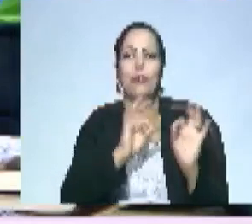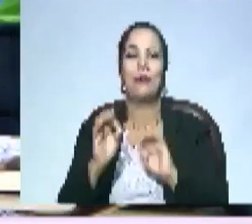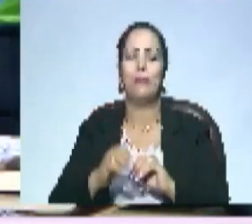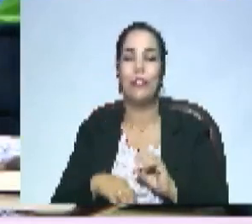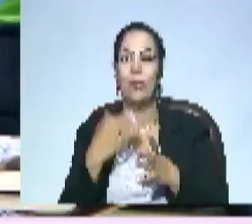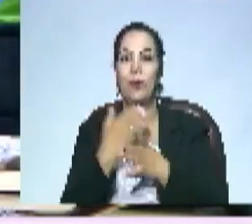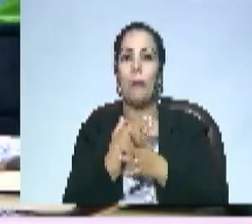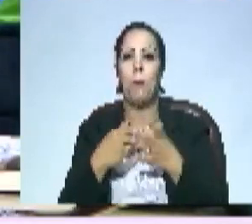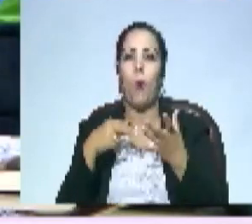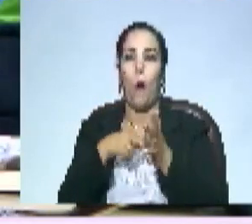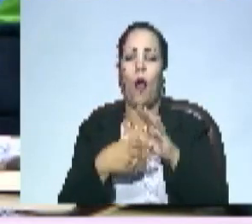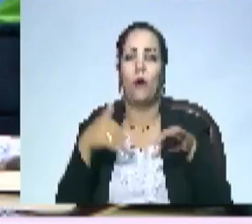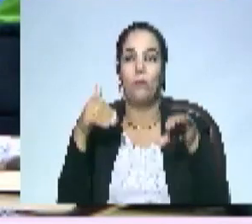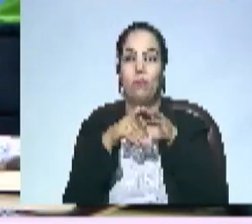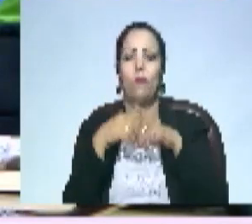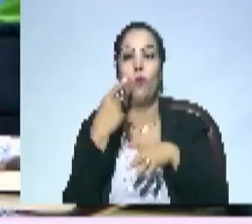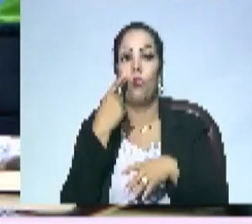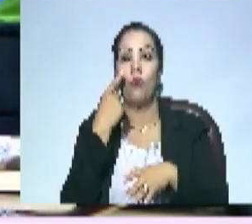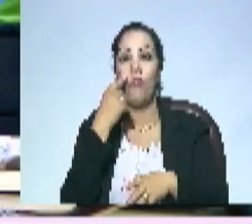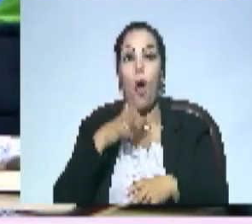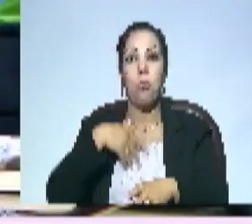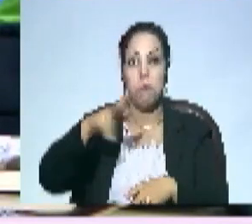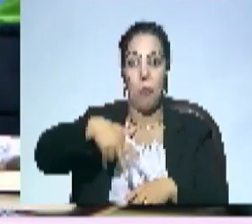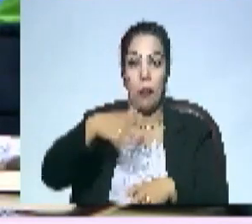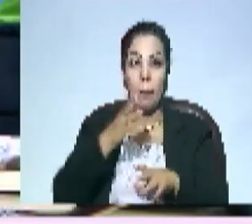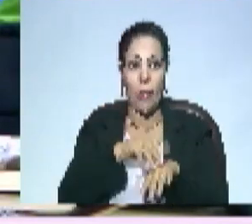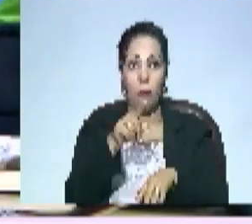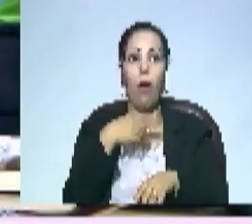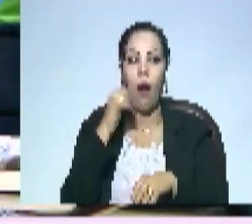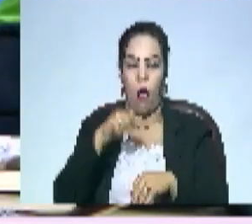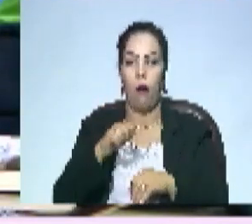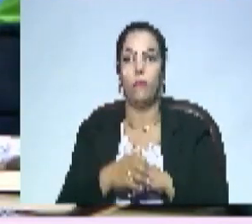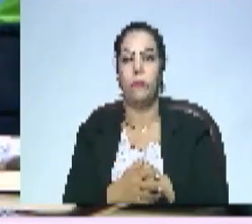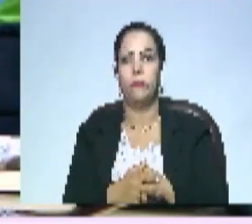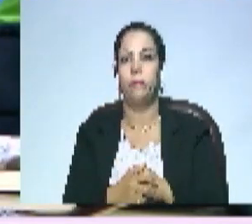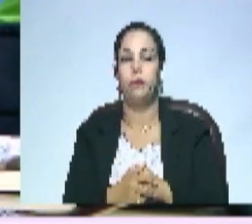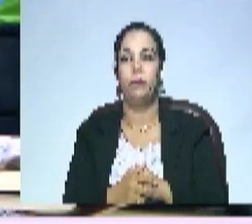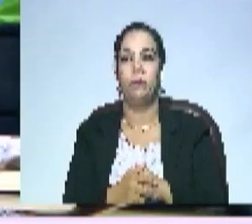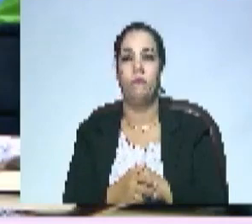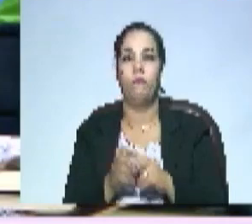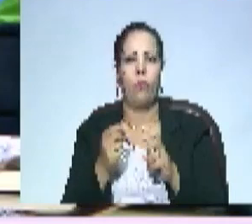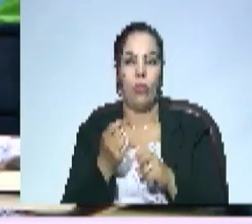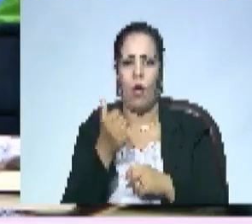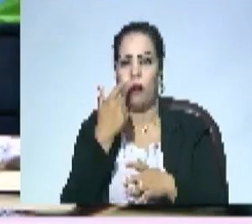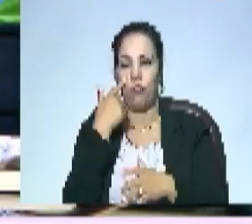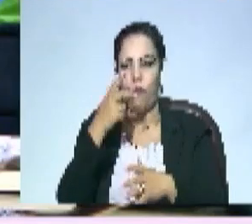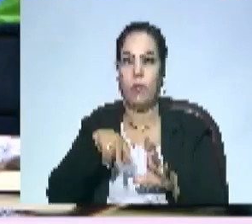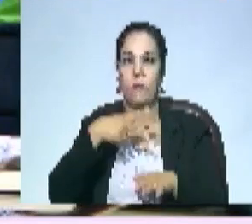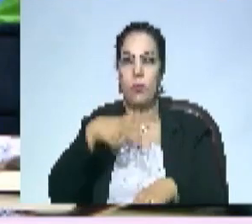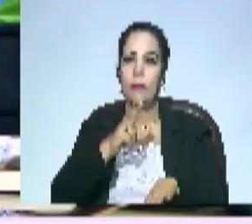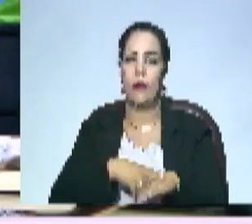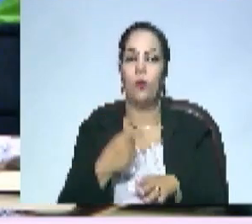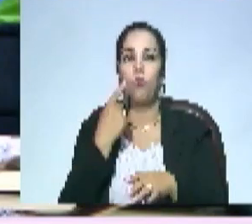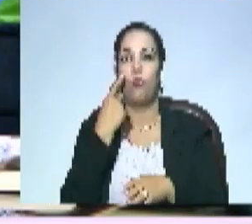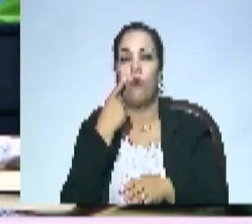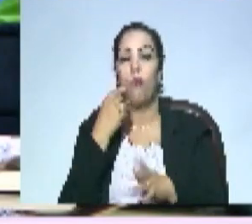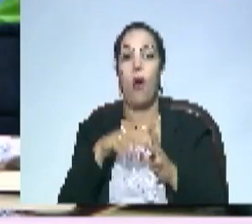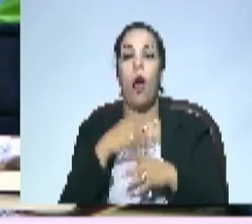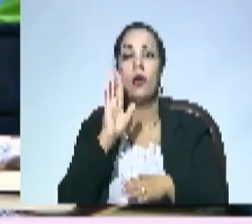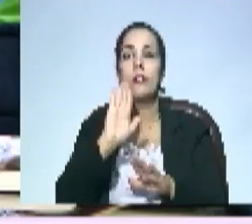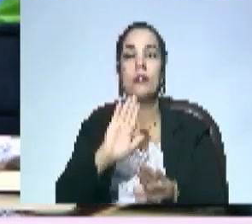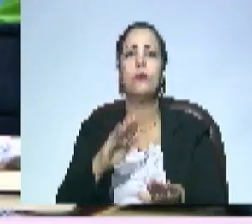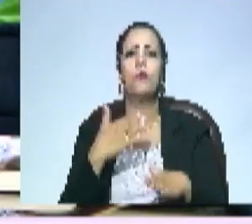بيه شيف هتحتاج المضرب ده تاني اه حالا اهو طبعا احنا حطيناها